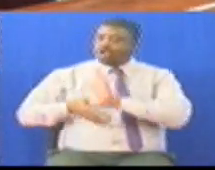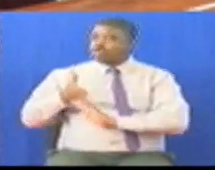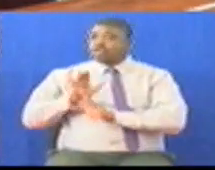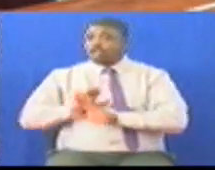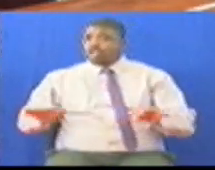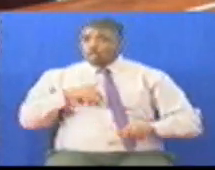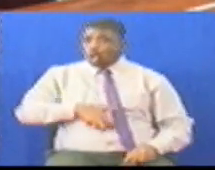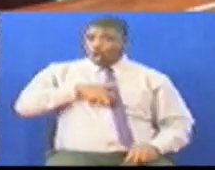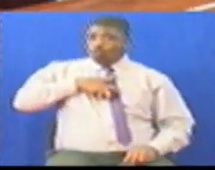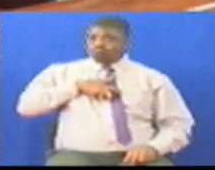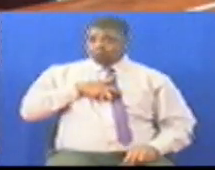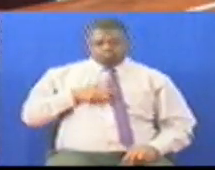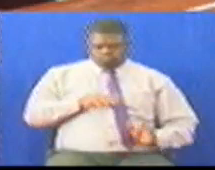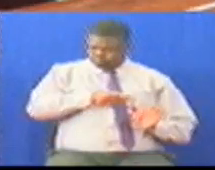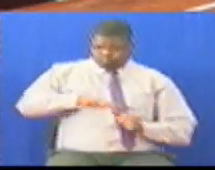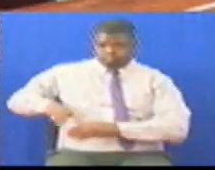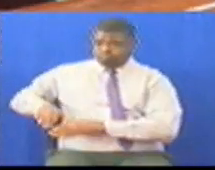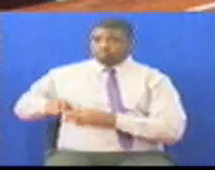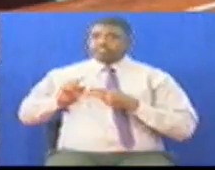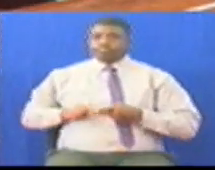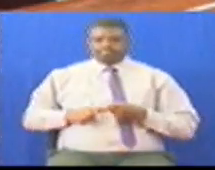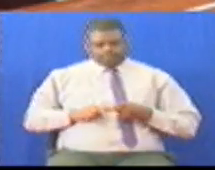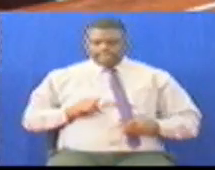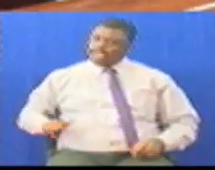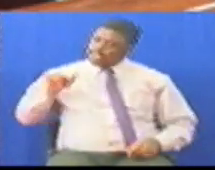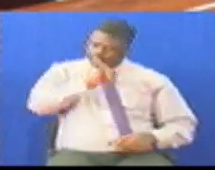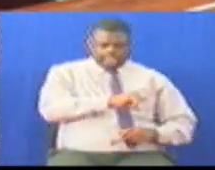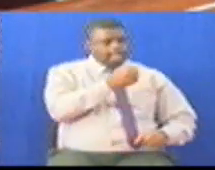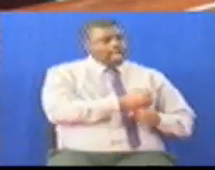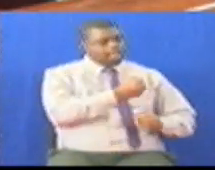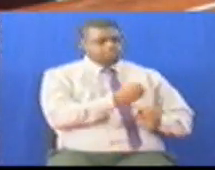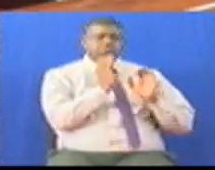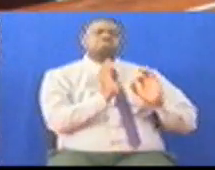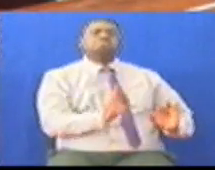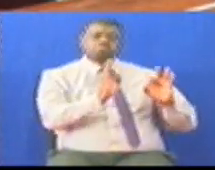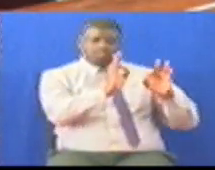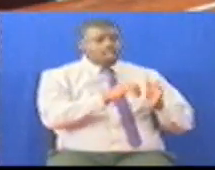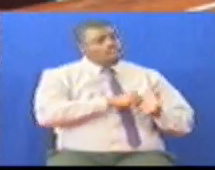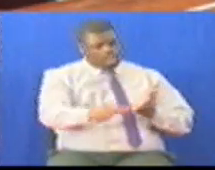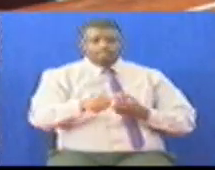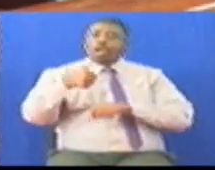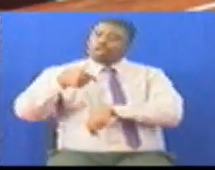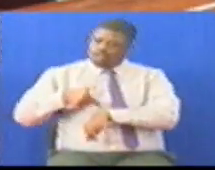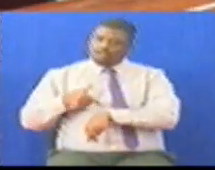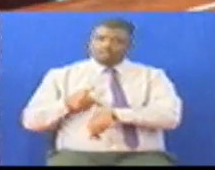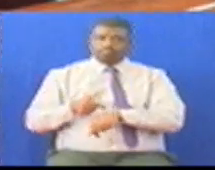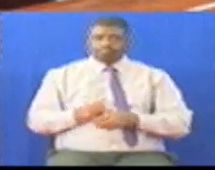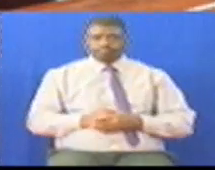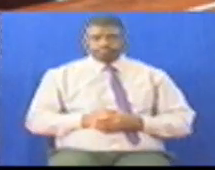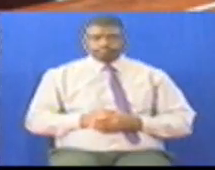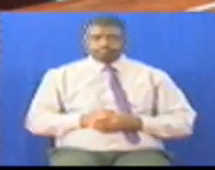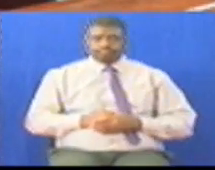wenzangu kwamba ndege zenu zinafanya kazi nzuri na wanatulipa kwa wakati. Ofisi ya